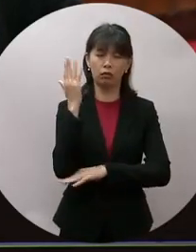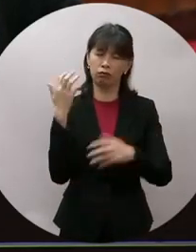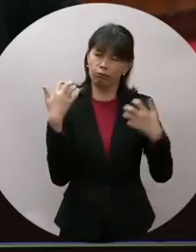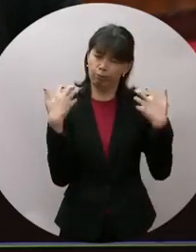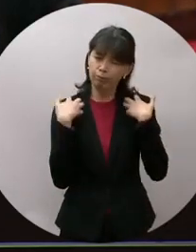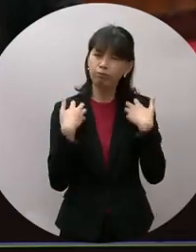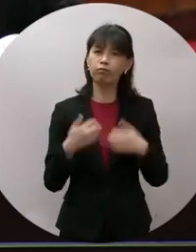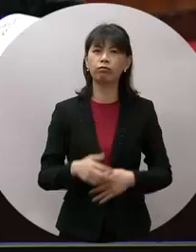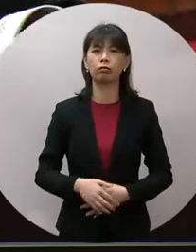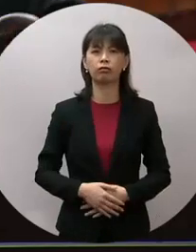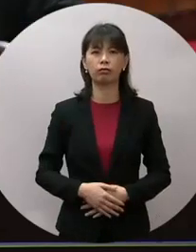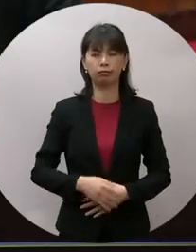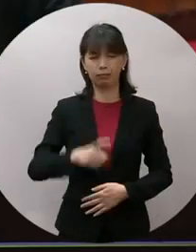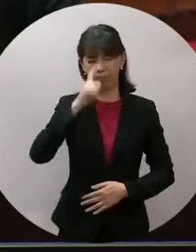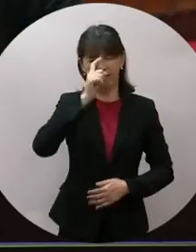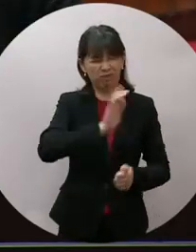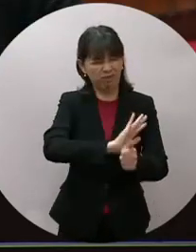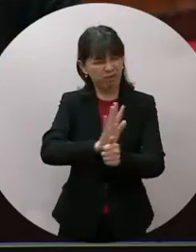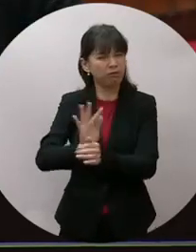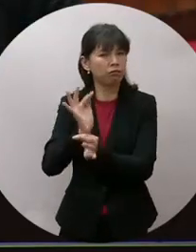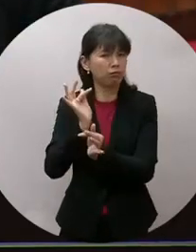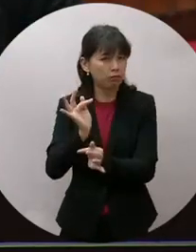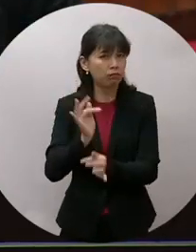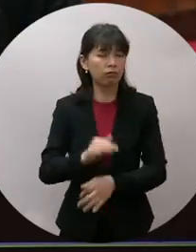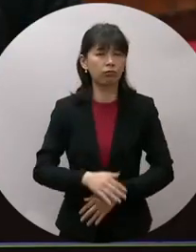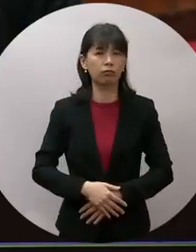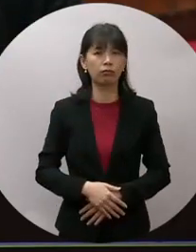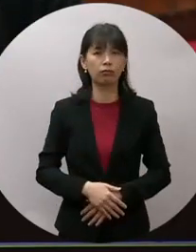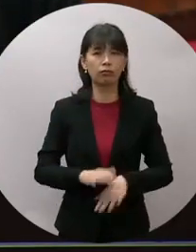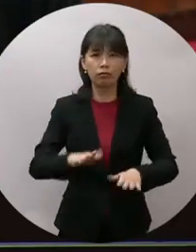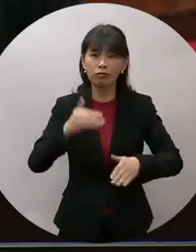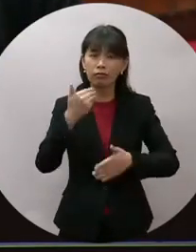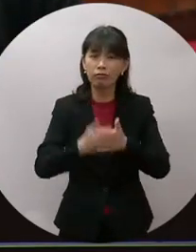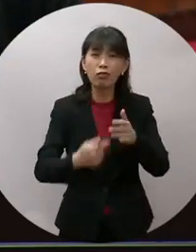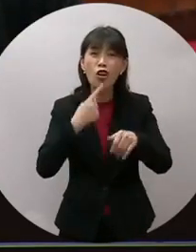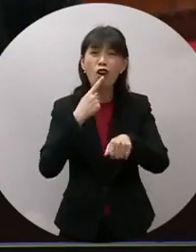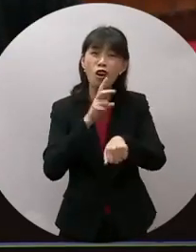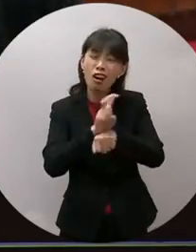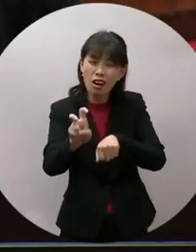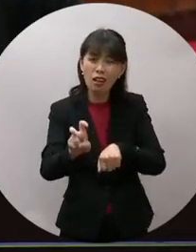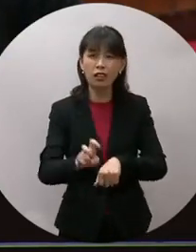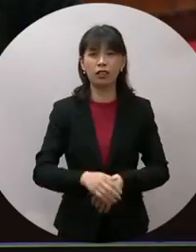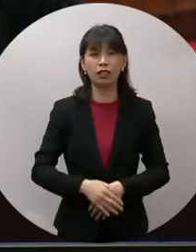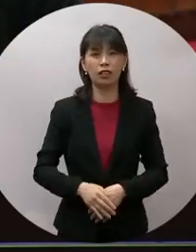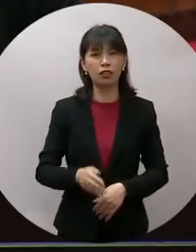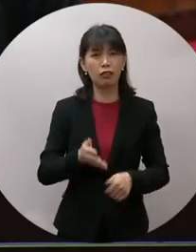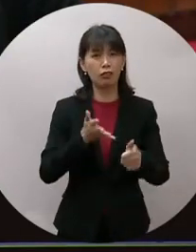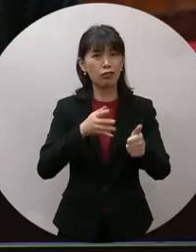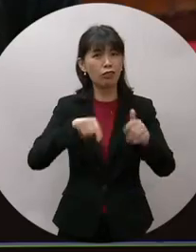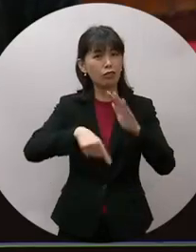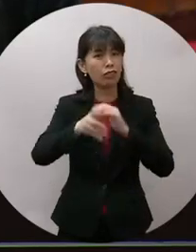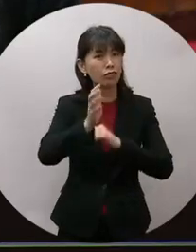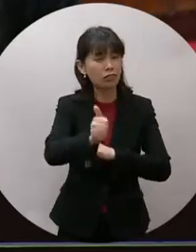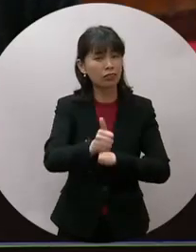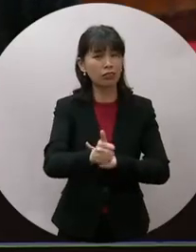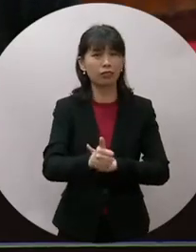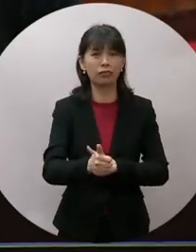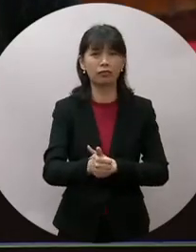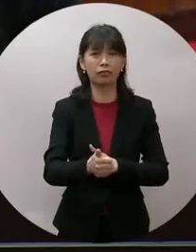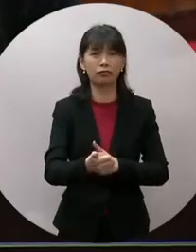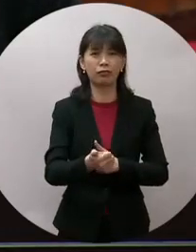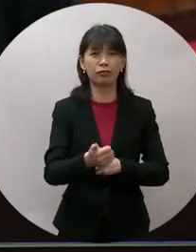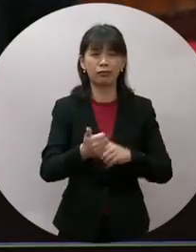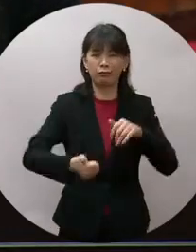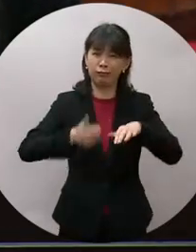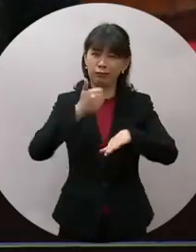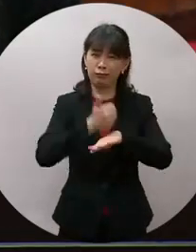我希望在这个地方是不是最后的20秒，是不是请我们的院长能够再次回